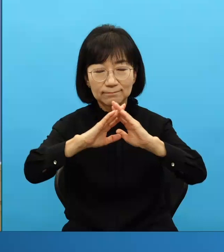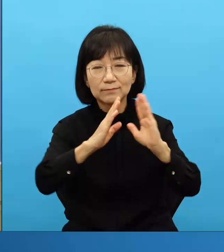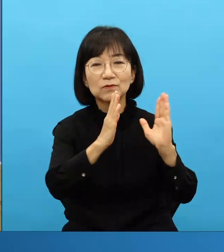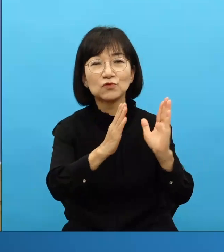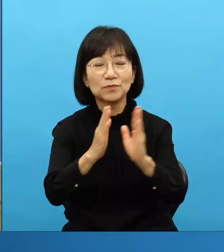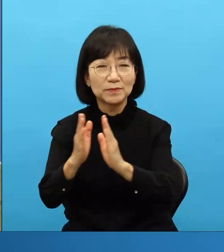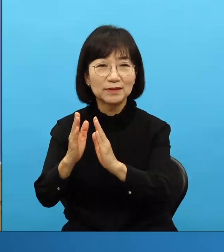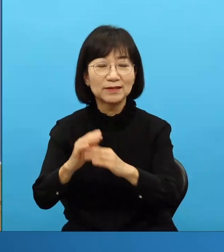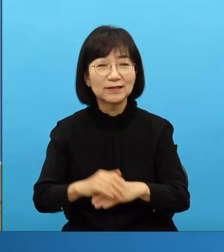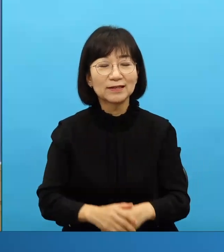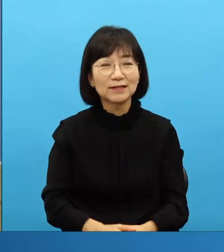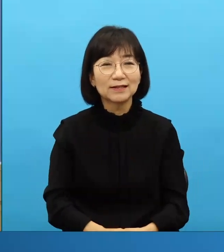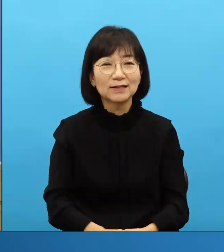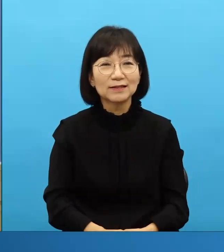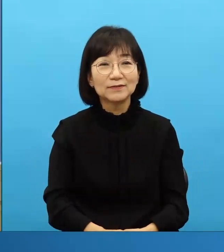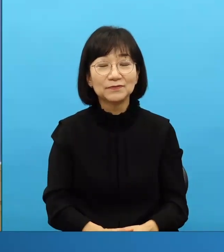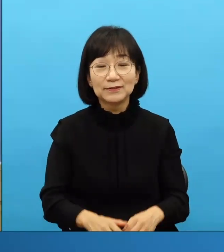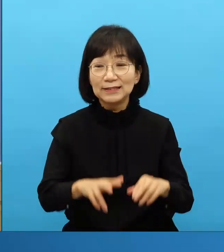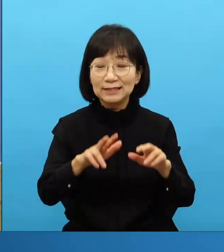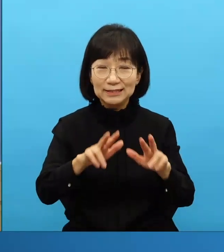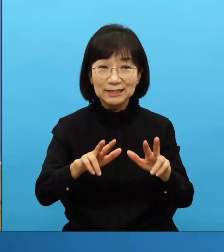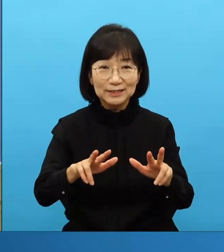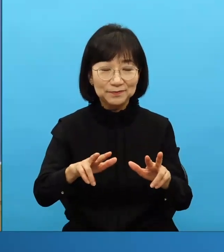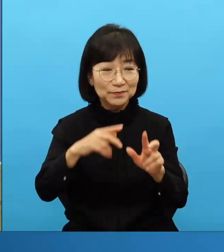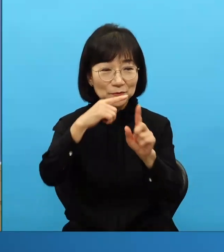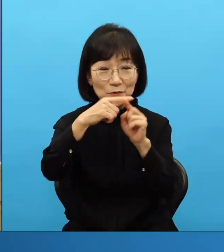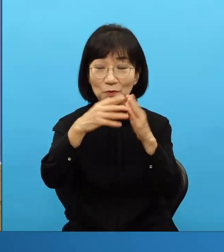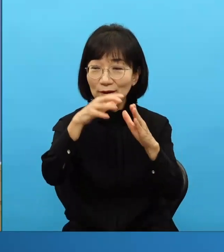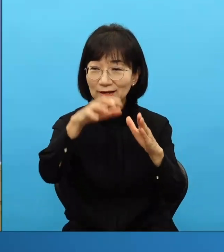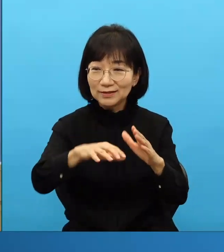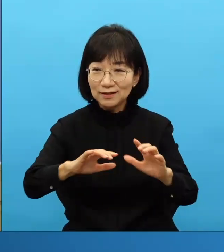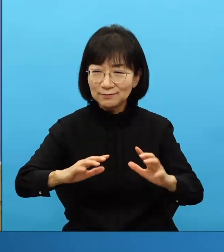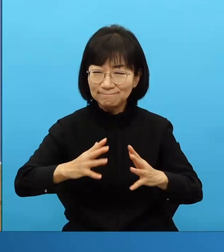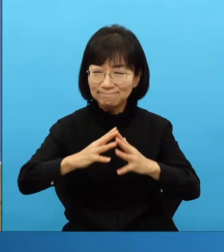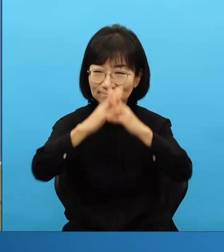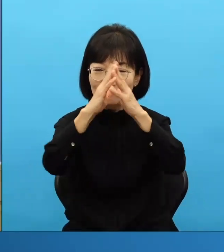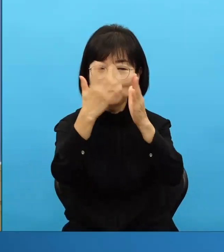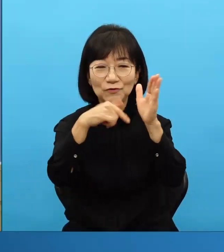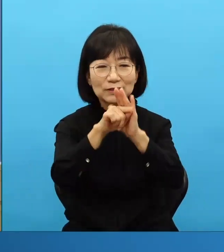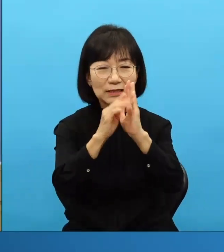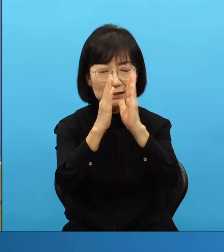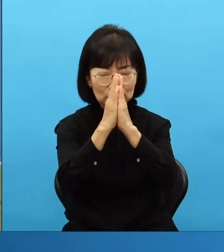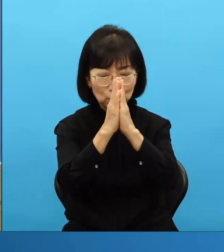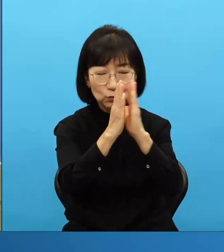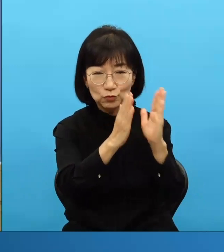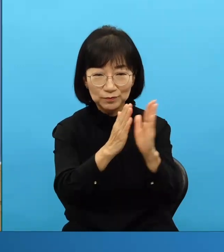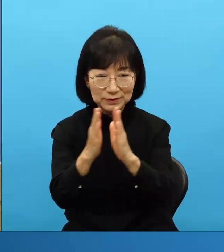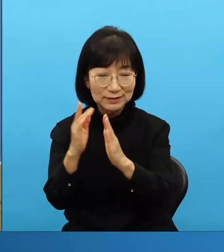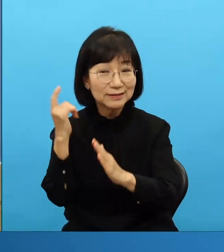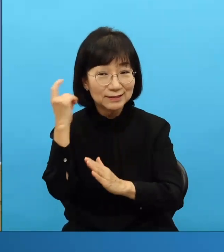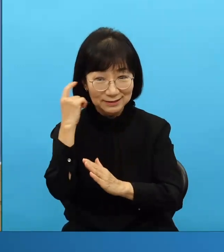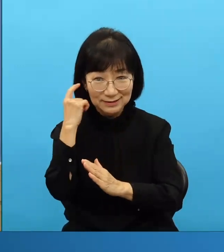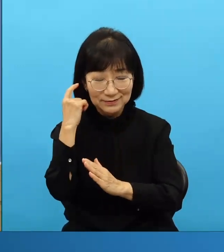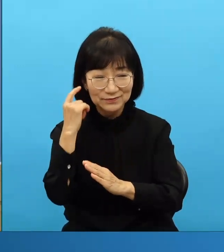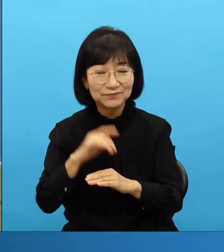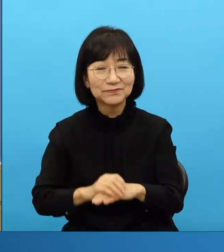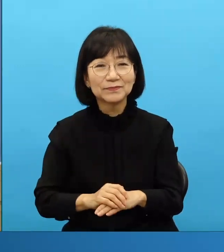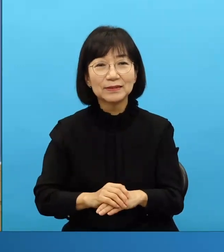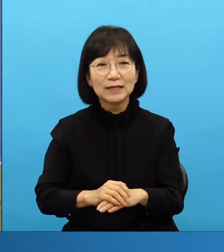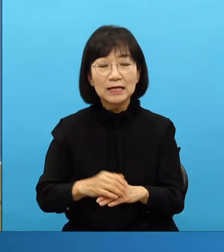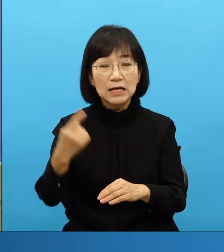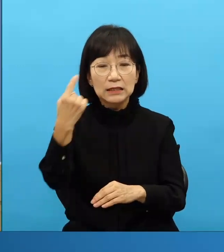3 자, 우리 courtyards. 교회가 지금 성전 준비를 해서 기도하고 있는 줄로 압니다. I know that the church is in the midst of church construction. 1천망대를 세우는